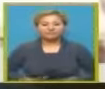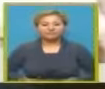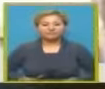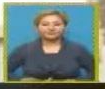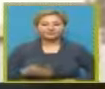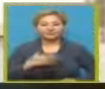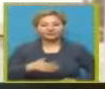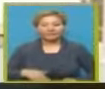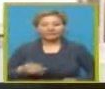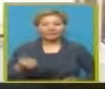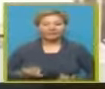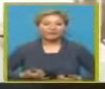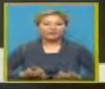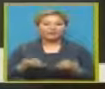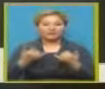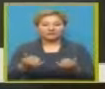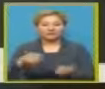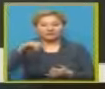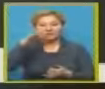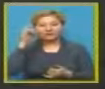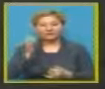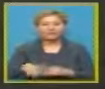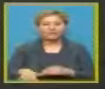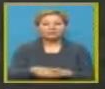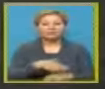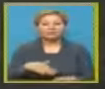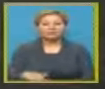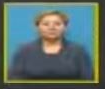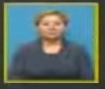қазақ жұртын құрметтеуге шақырады. Нұргүл Тапаева, Ерлан Тұралиев, оңтүстік ақпарат.